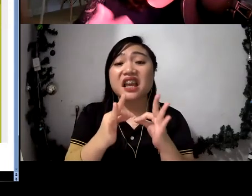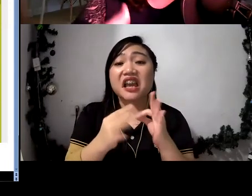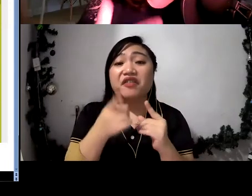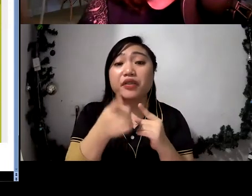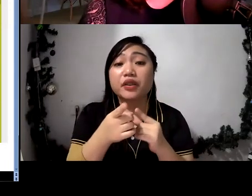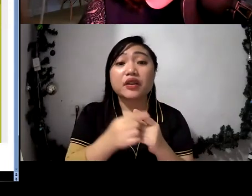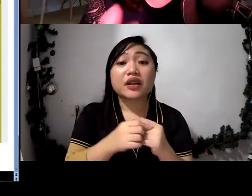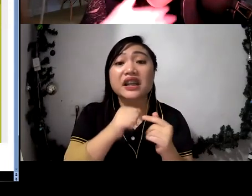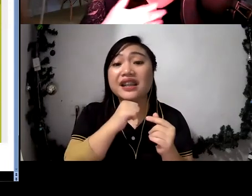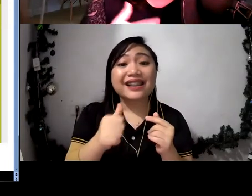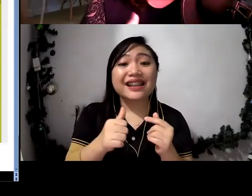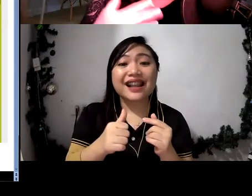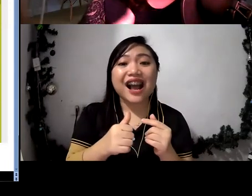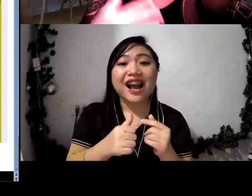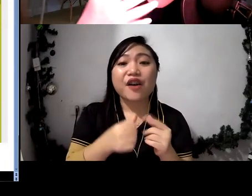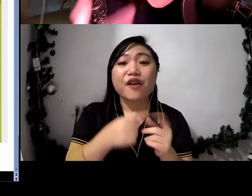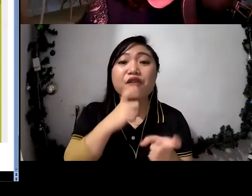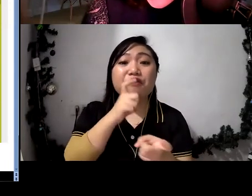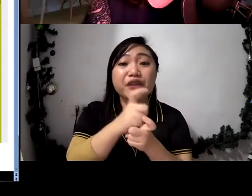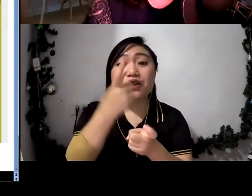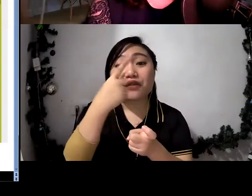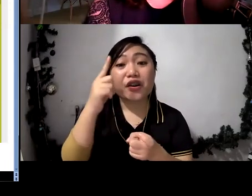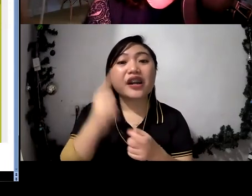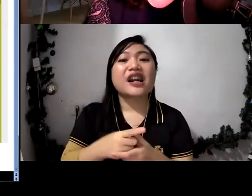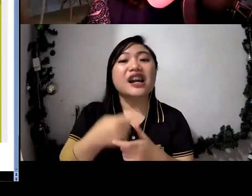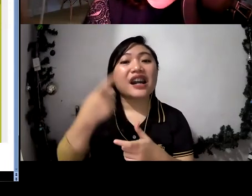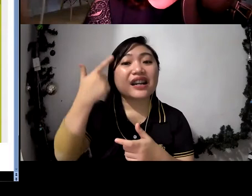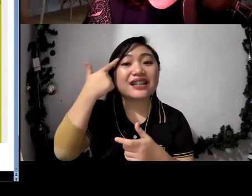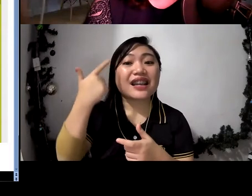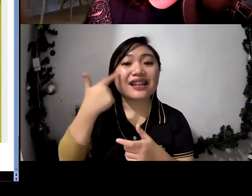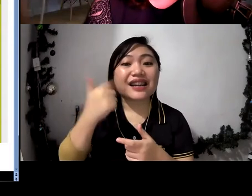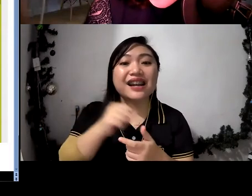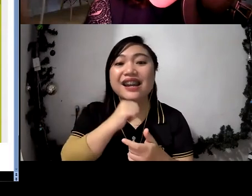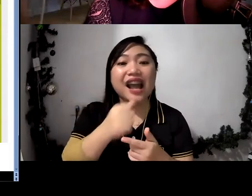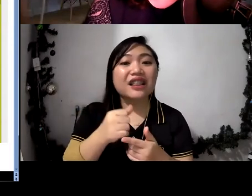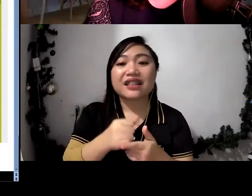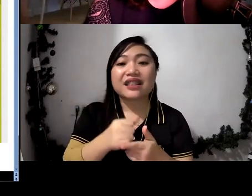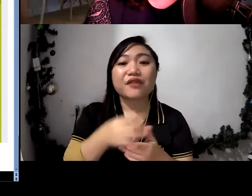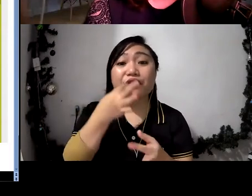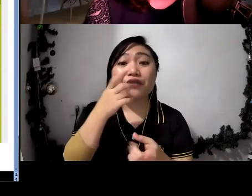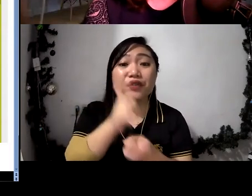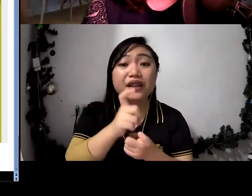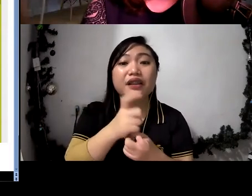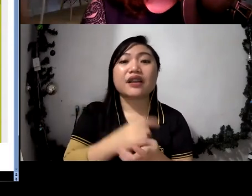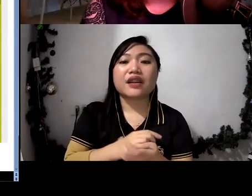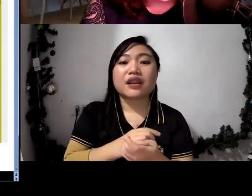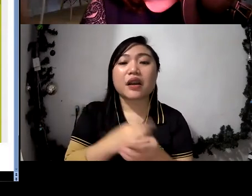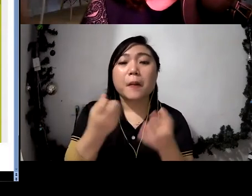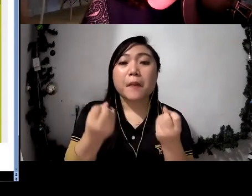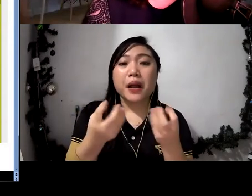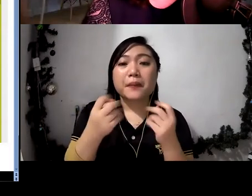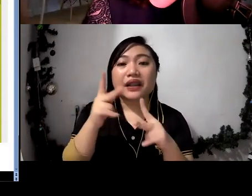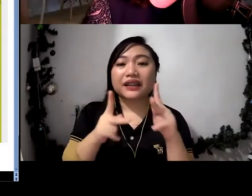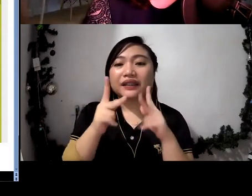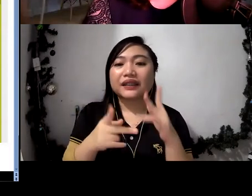gender conforming, at ikaw ay gender non-conforming, no, pagdating sa iyong sexual orientation, nakakaranas ka ng bullying,